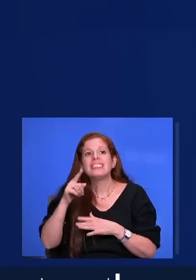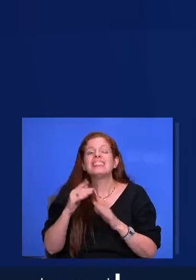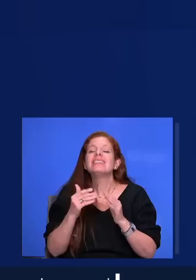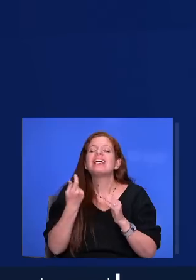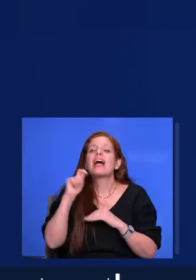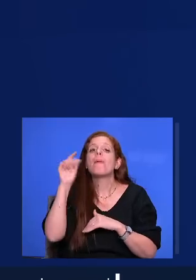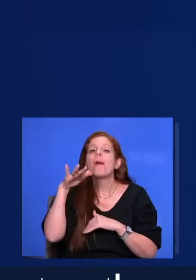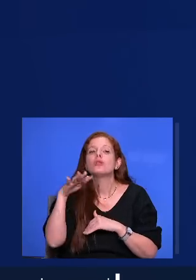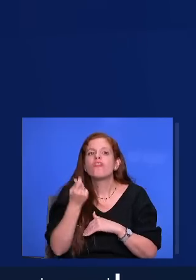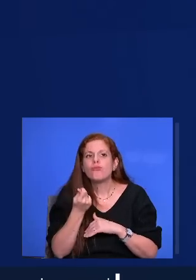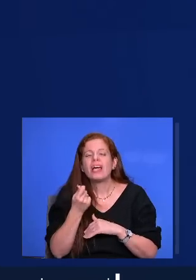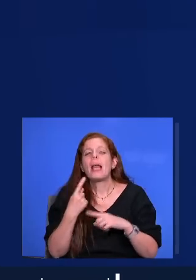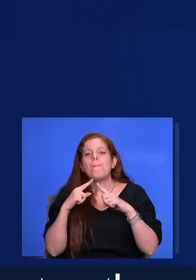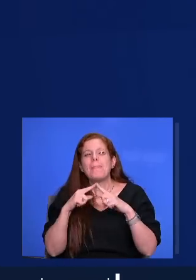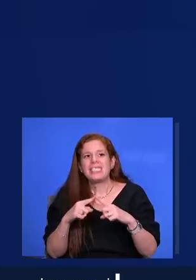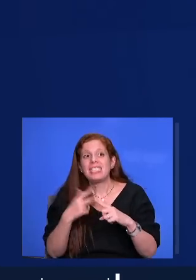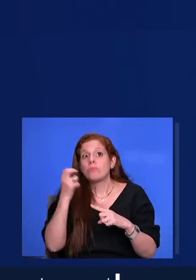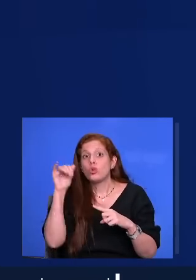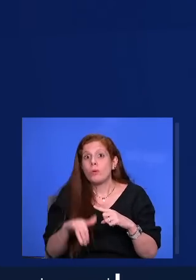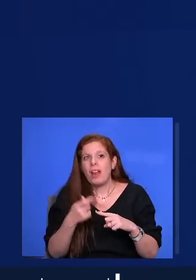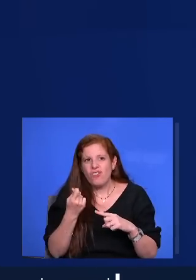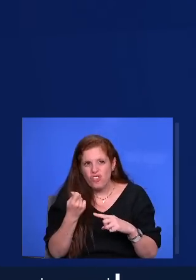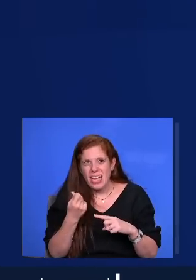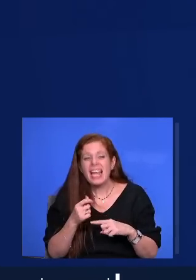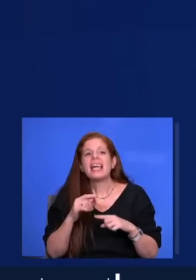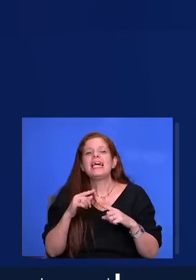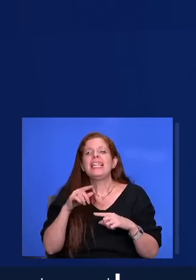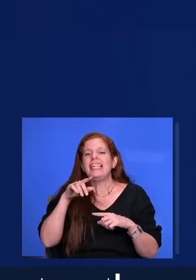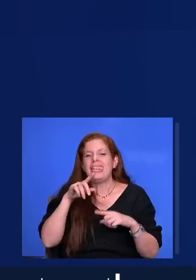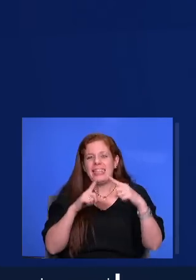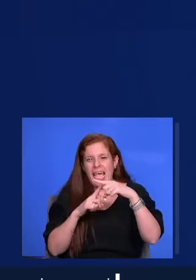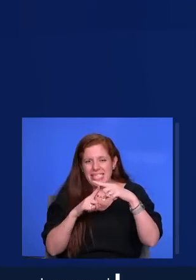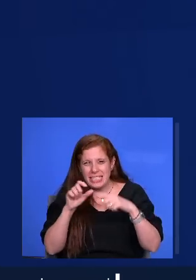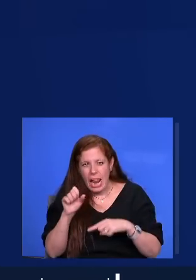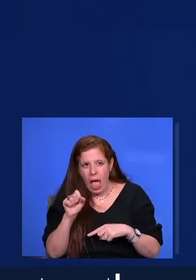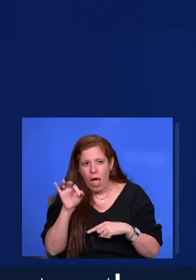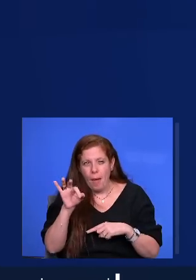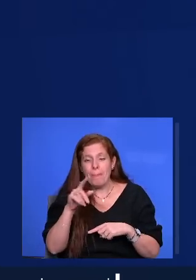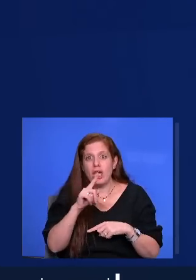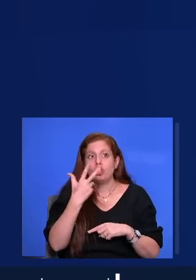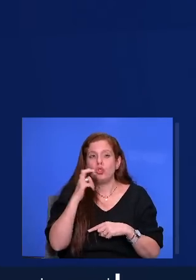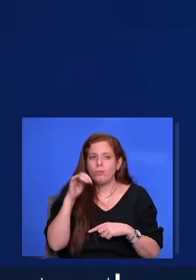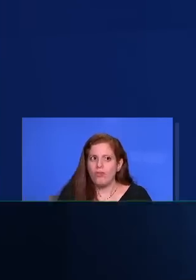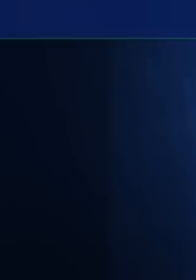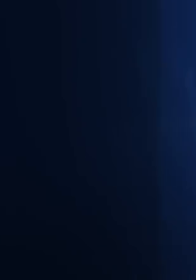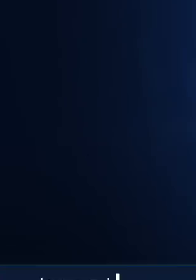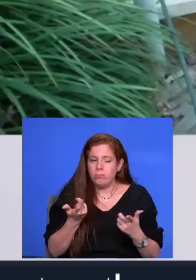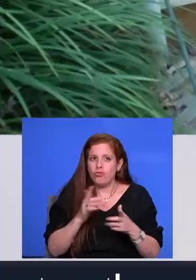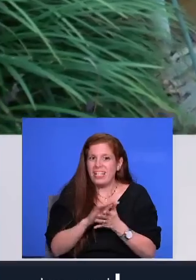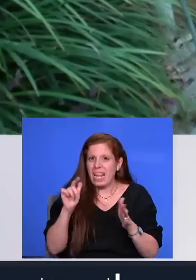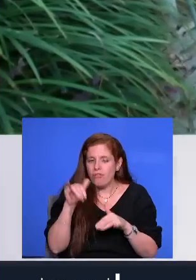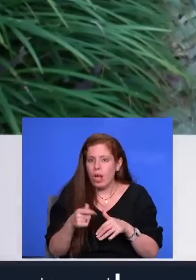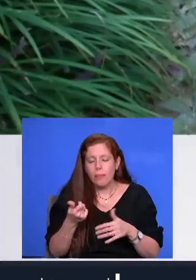שקל, מרצדס חשמלית 30,000 שקל, טסלה ב-17,000 שקלים, וחלק גדול מהרכבים היותר זולים גם